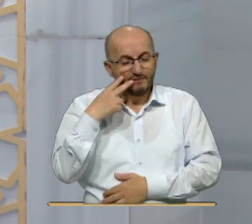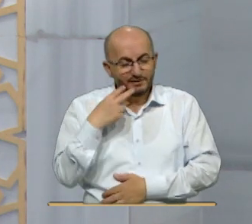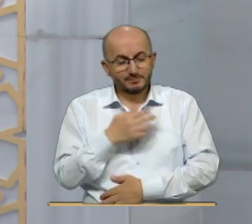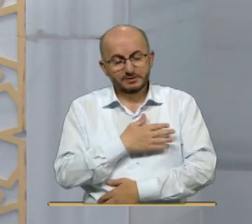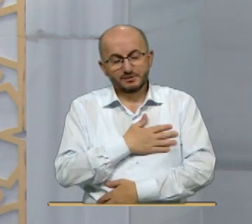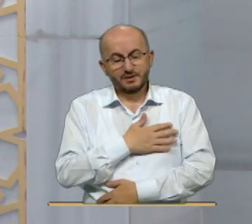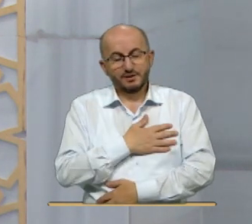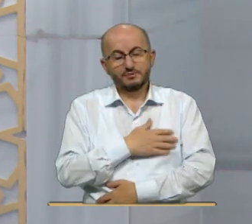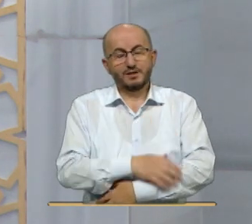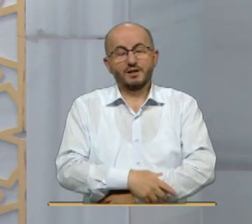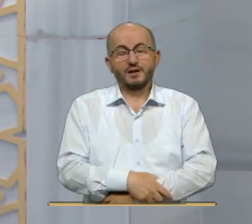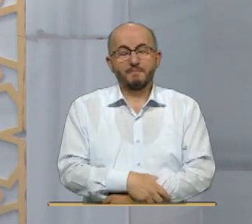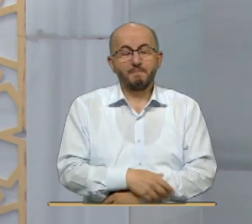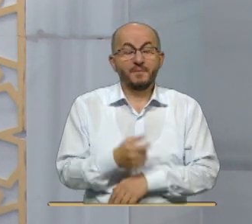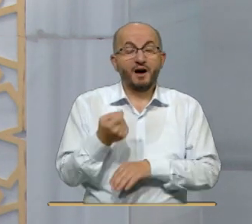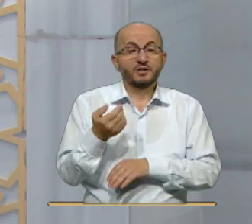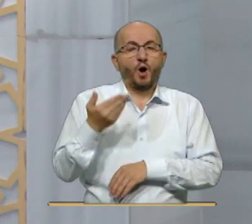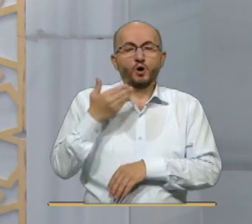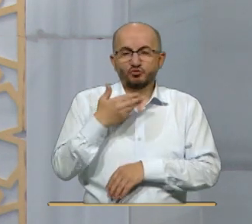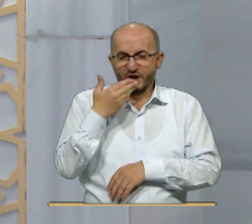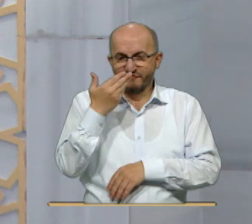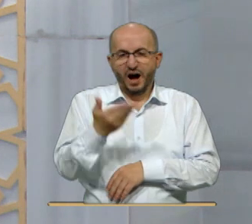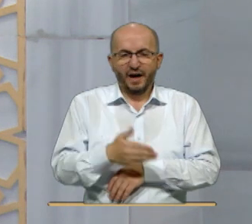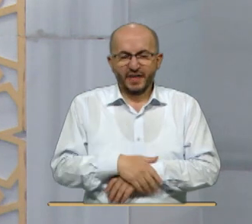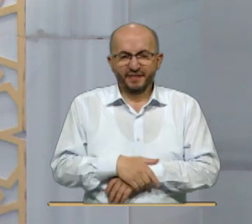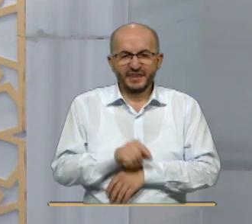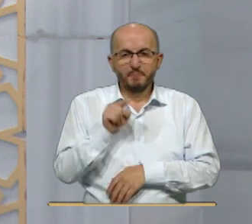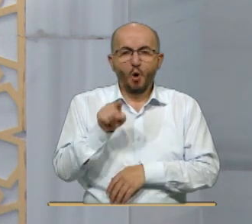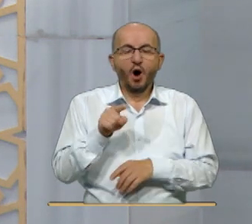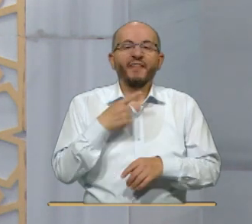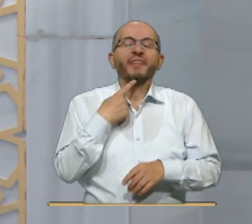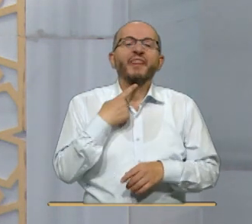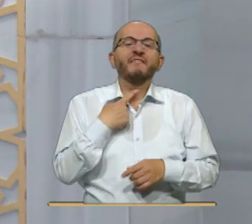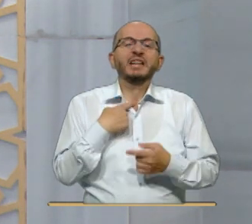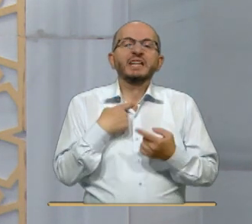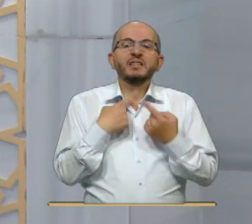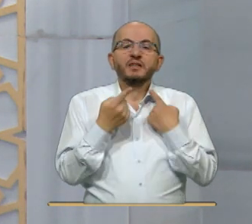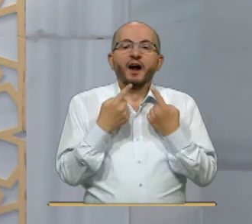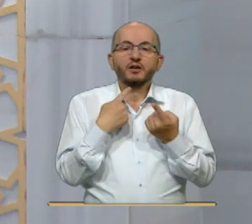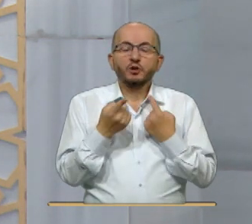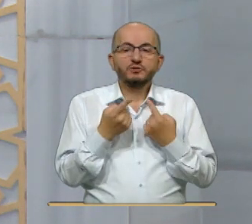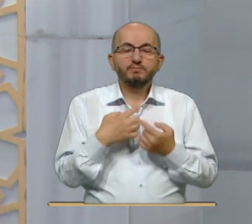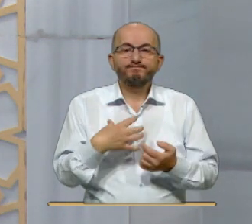Virane. Az önce ifade ettim. Orada nefisler konuşur. Orada bencillikler